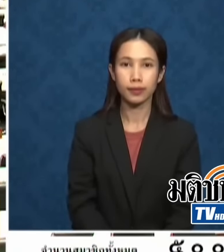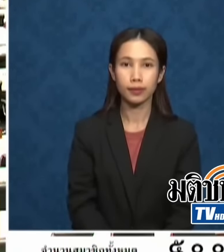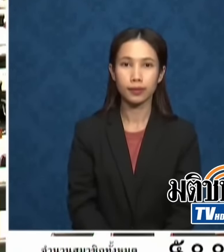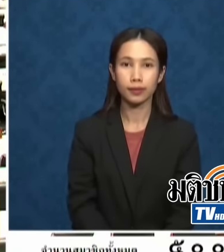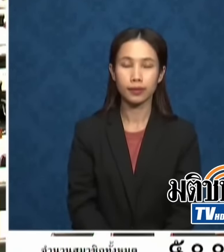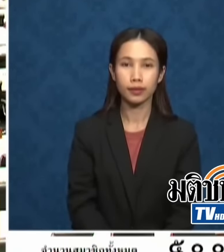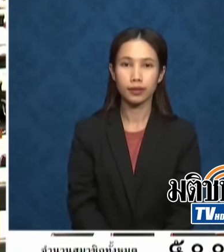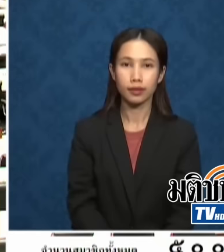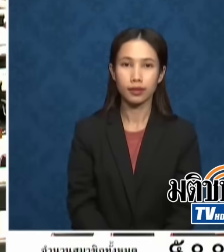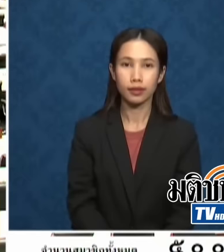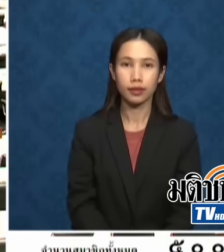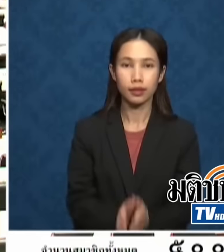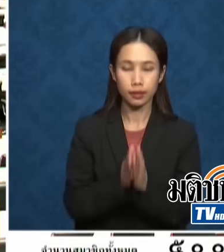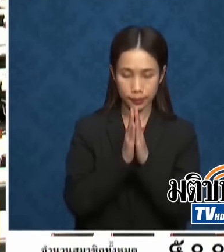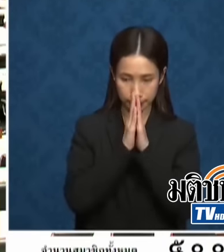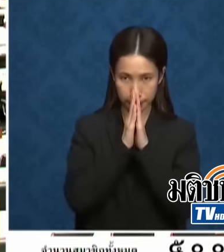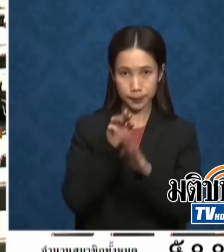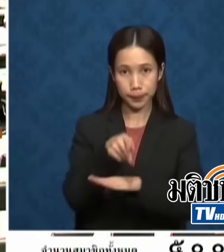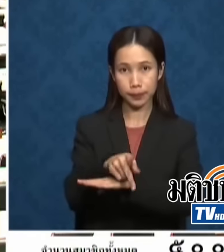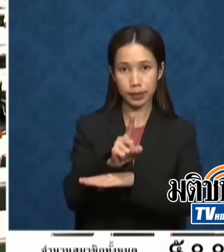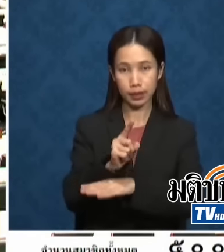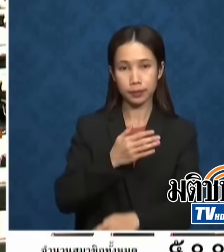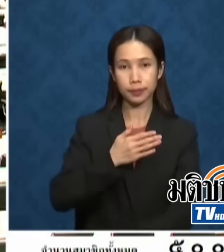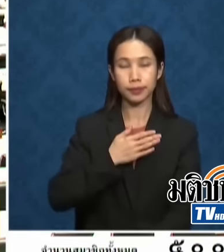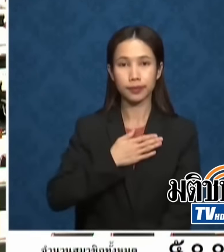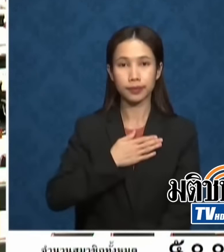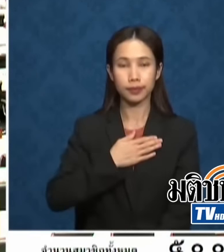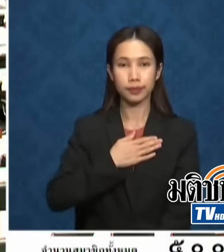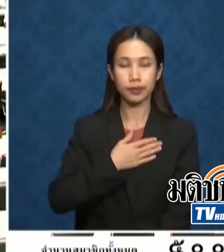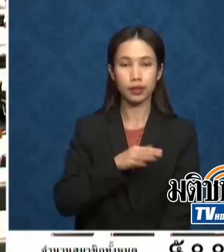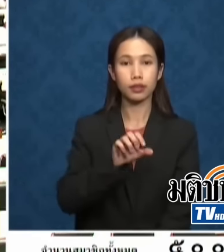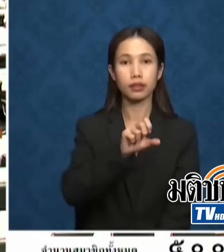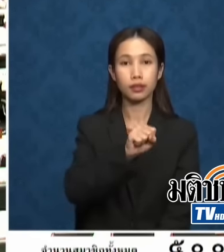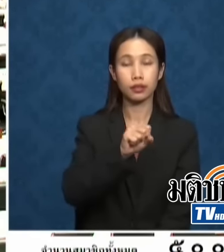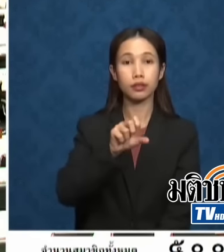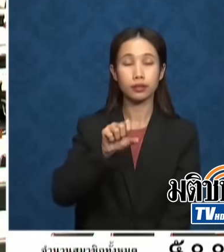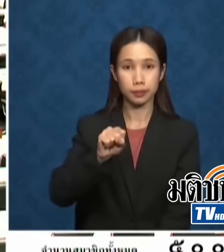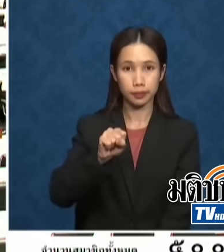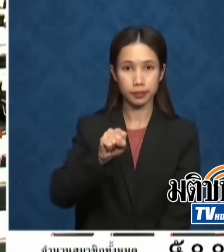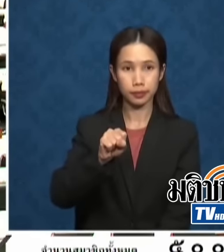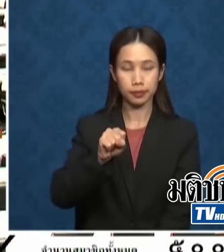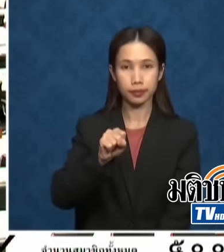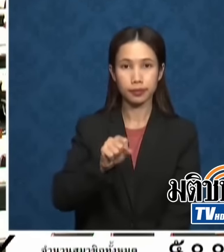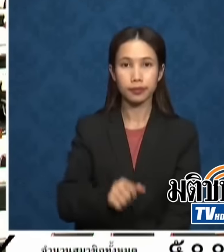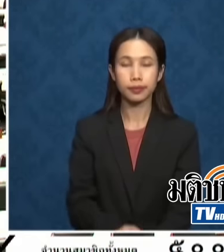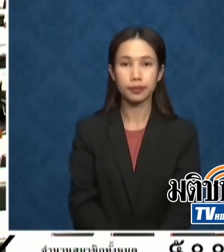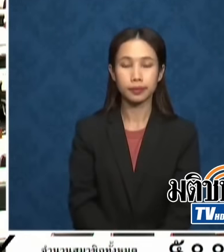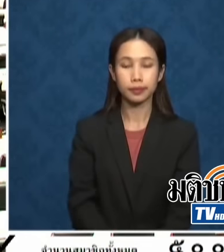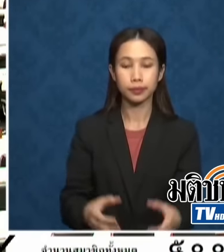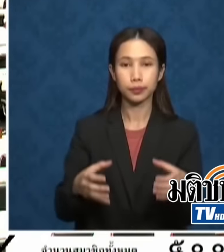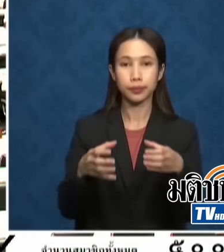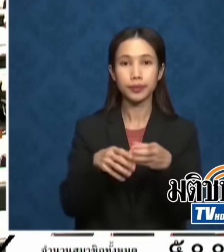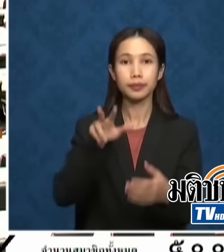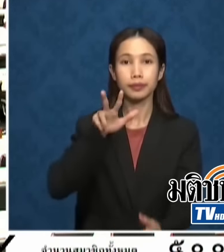ท่านประธานที่เคารพผมจตุรนต์ฉายแสงสมาชิกสภาผู้แทนราษฎรแบบบัญชีรายชื่อพรรคเพื่อไ